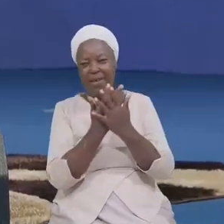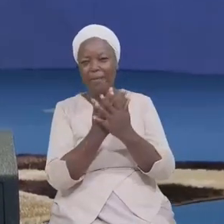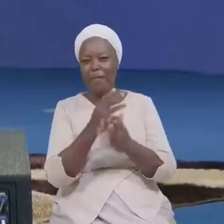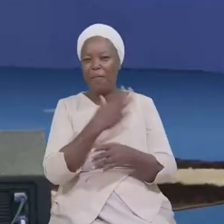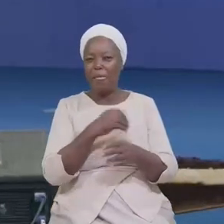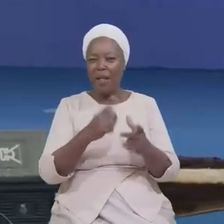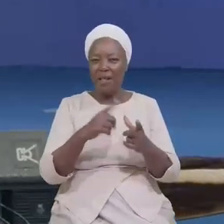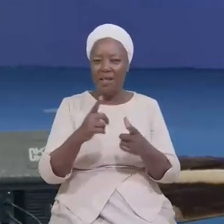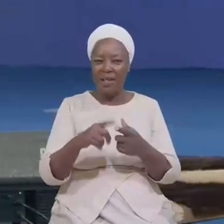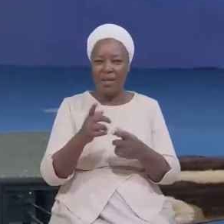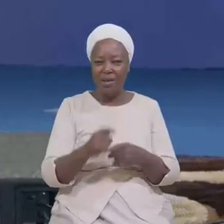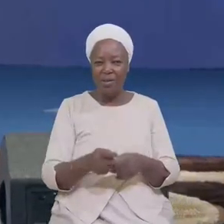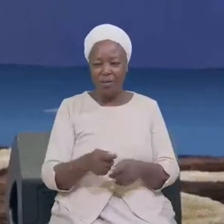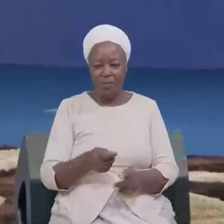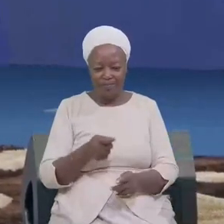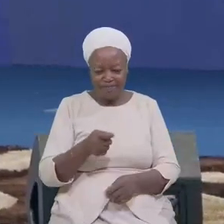Et